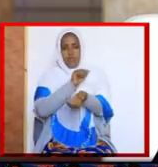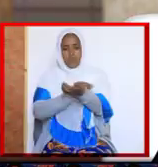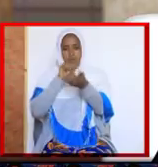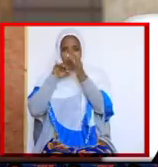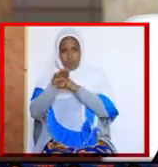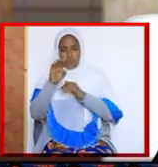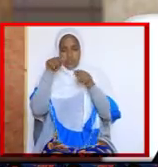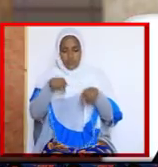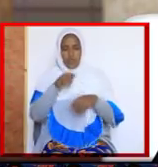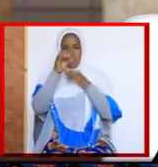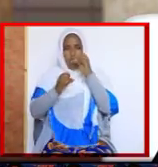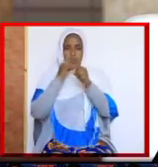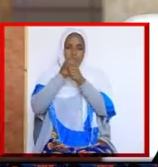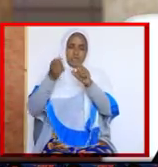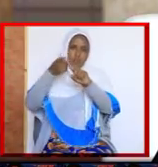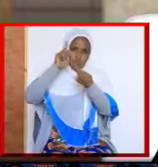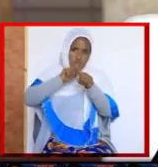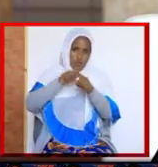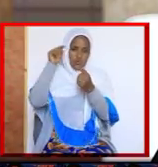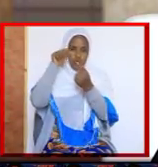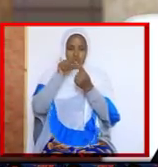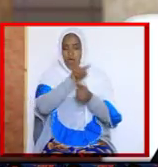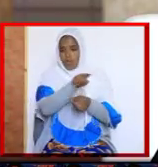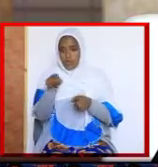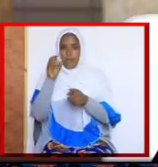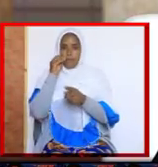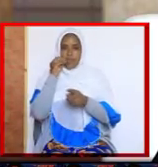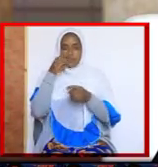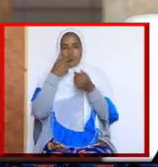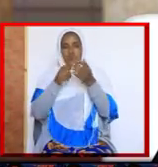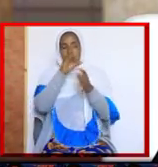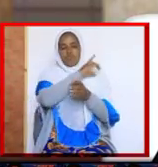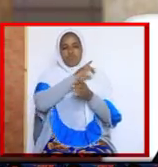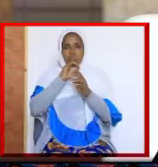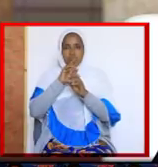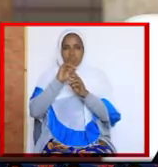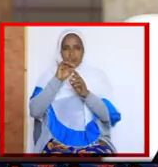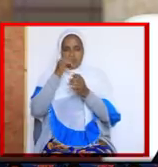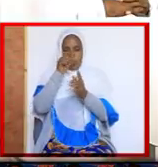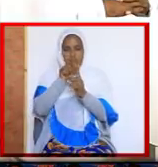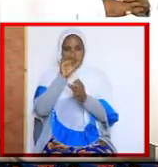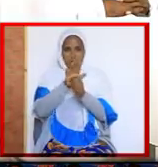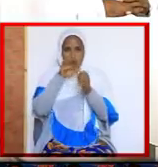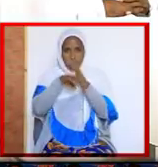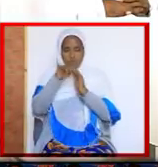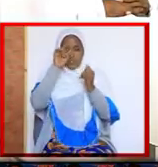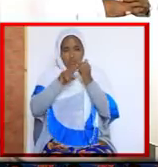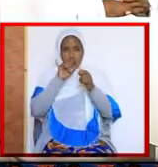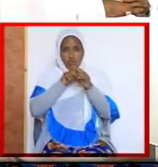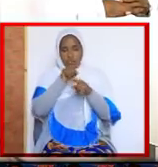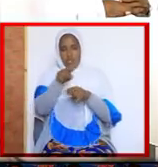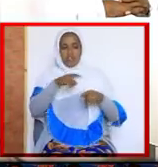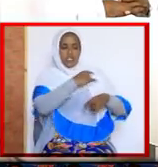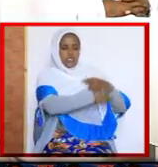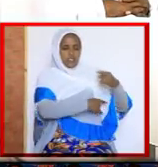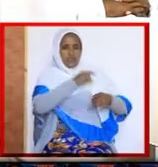አንተ ቤት ብሎ ክርስቶስ ቃል ገብቶለት ነበረ። ለጊዜው ይስሐቅ እንዲወለድ ሲነግረው ነው። ፍጻሜው ግን ከአንተ ዘር እወለዳለሁ፣ ከየነሳውን ከመላእክት